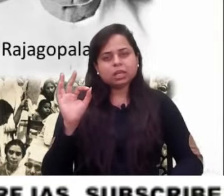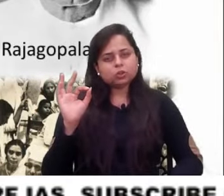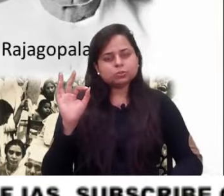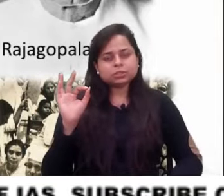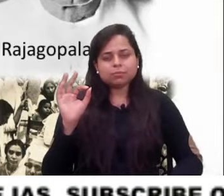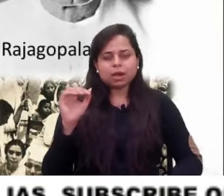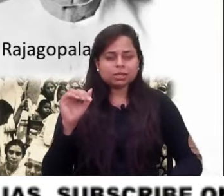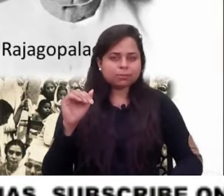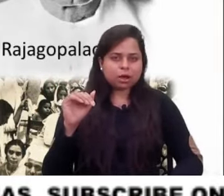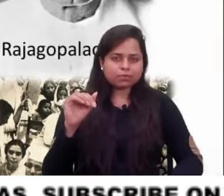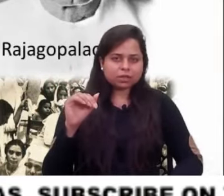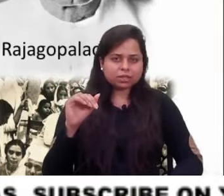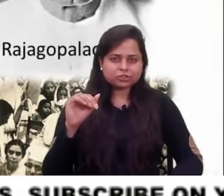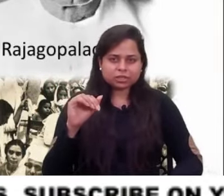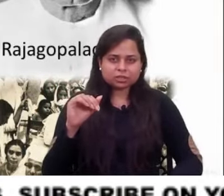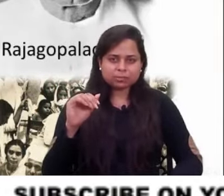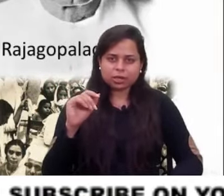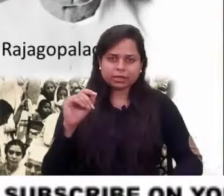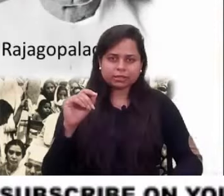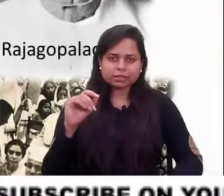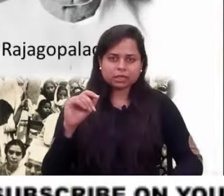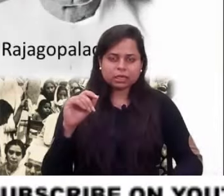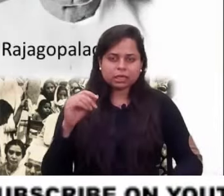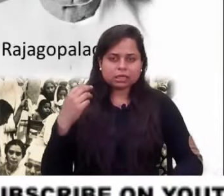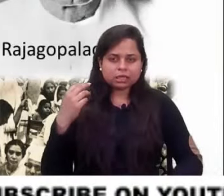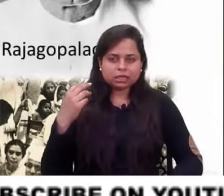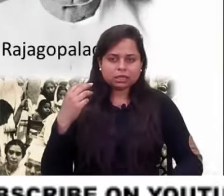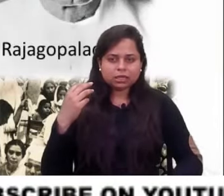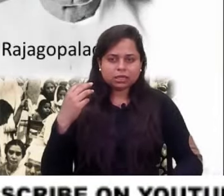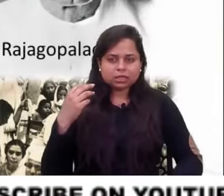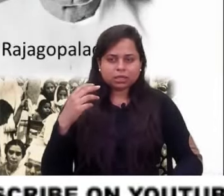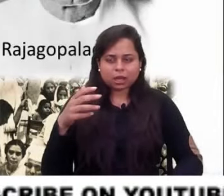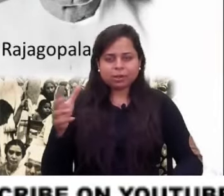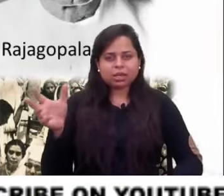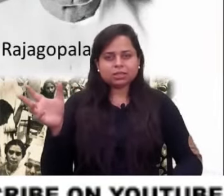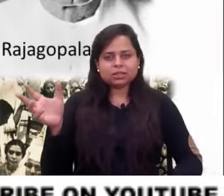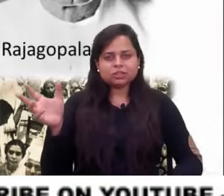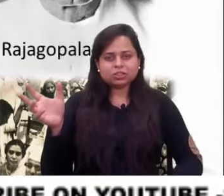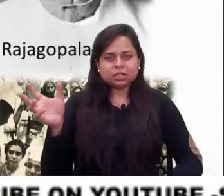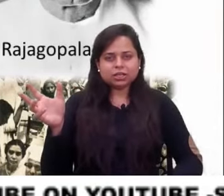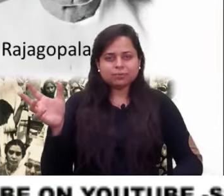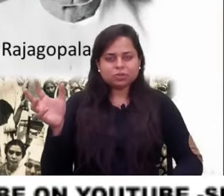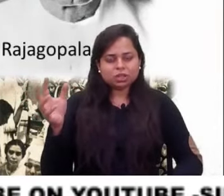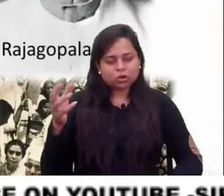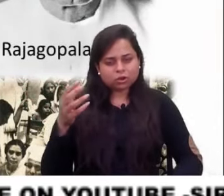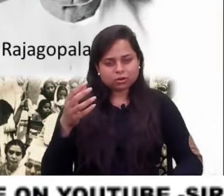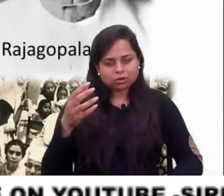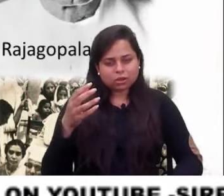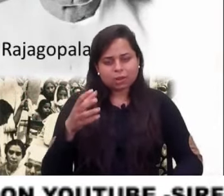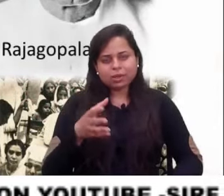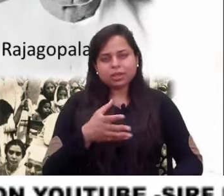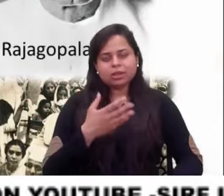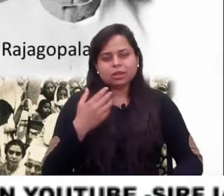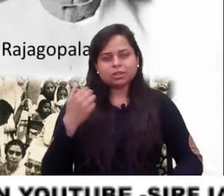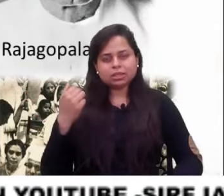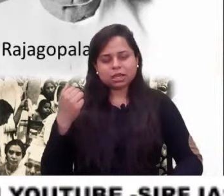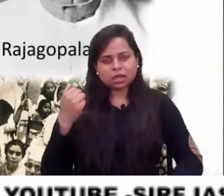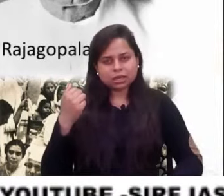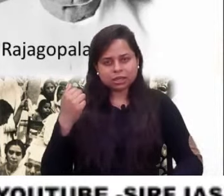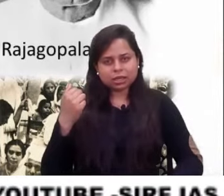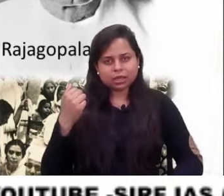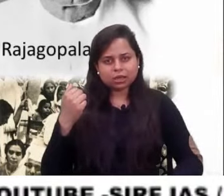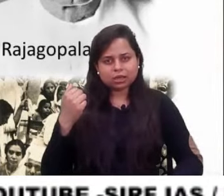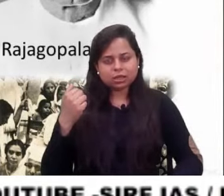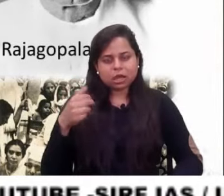हिंदू मुसलमान की संदर्भ सुधीर कि हमें अलग देश चाहिए और हमें यह